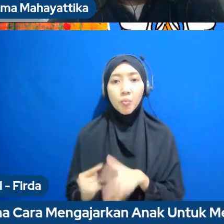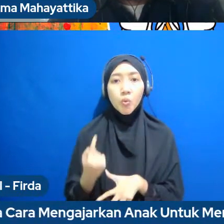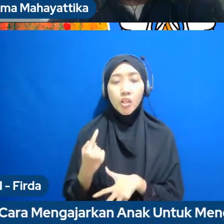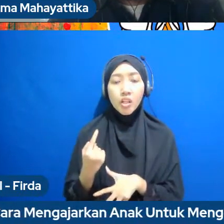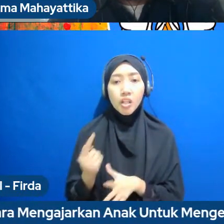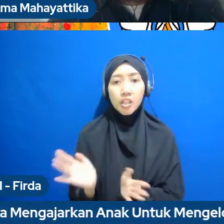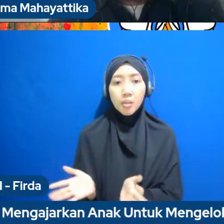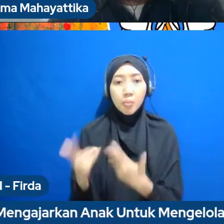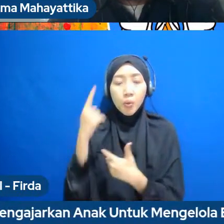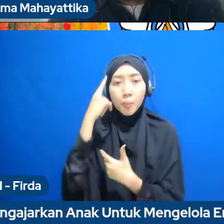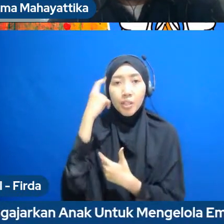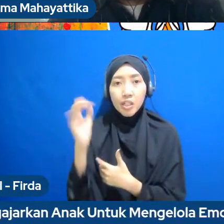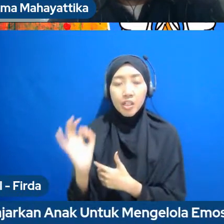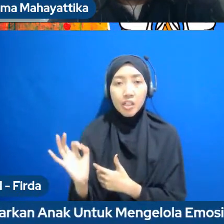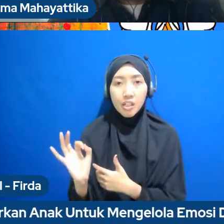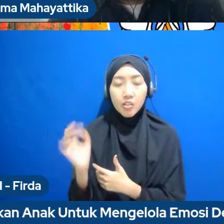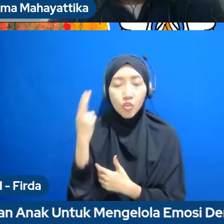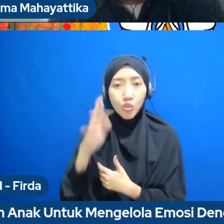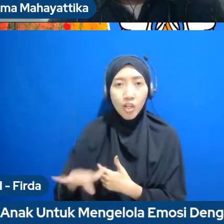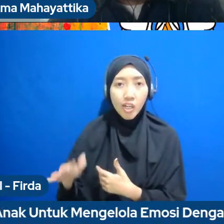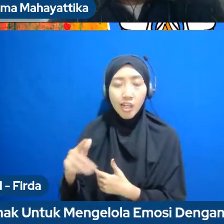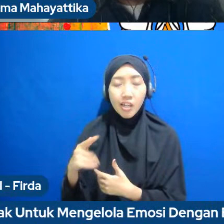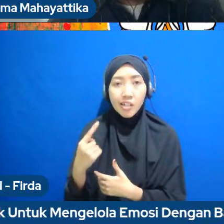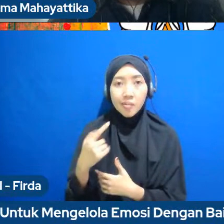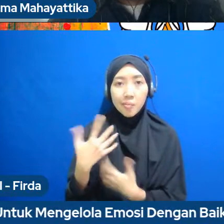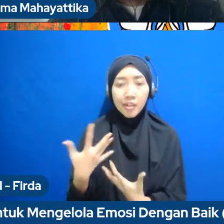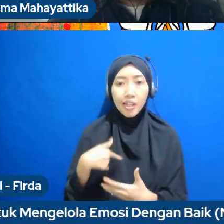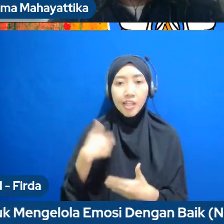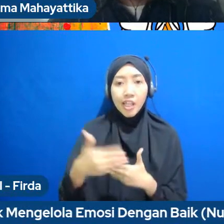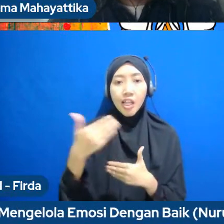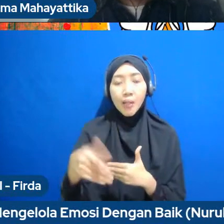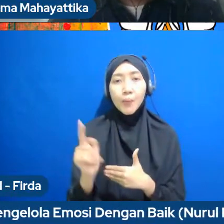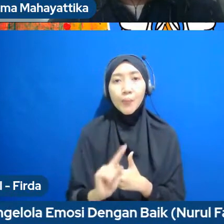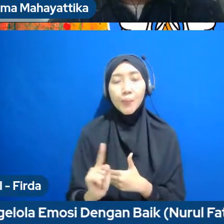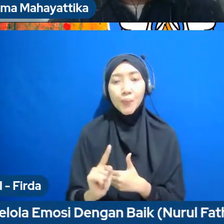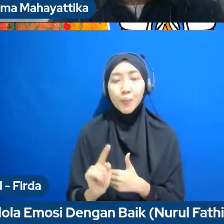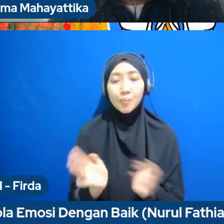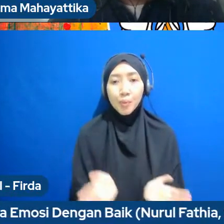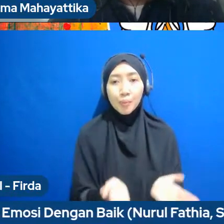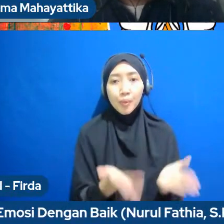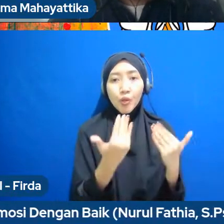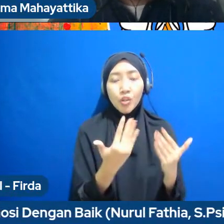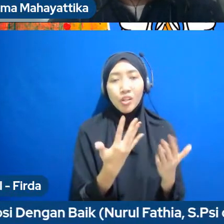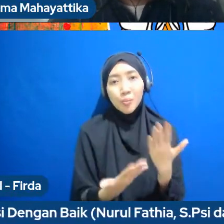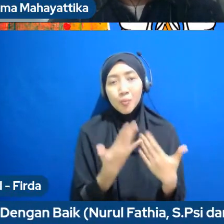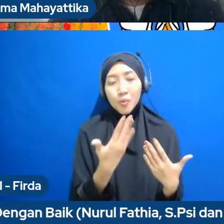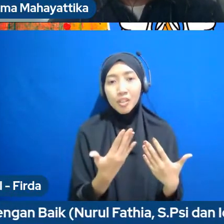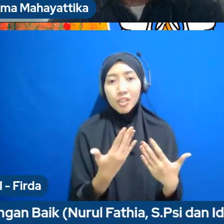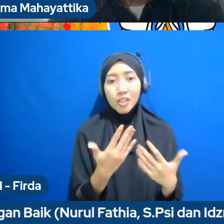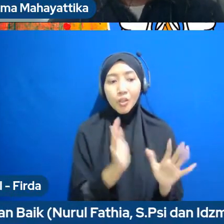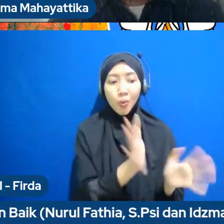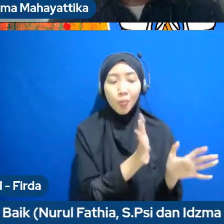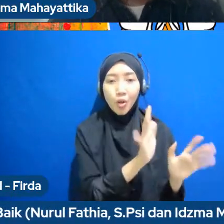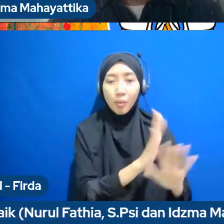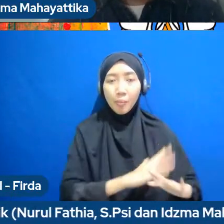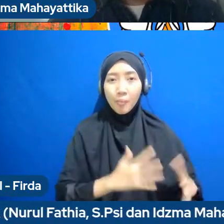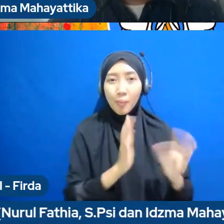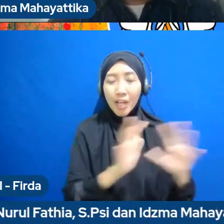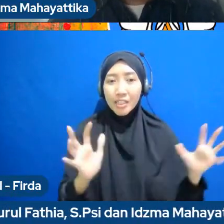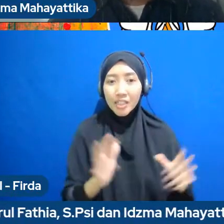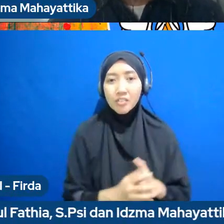terbangun kepercayaan kepada anak, nah, berarti kita harus melakukan langkah-langkah itu dulu, gitu kan, membangun, barangkali banyak ngobrol, gitu ya, kata Pak